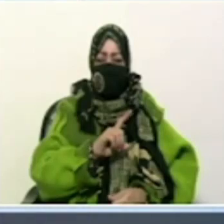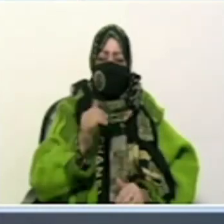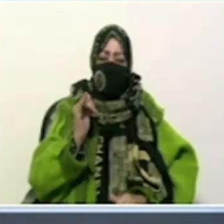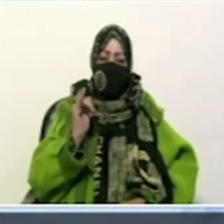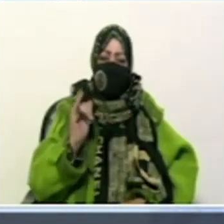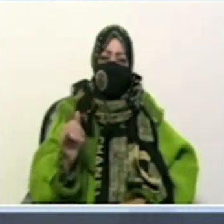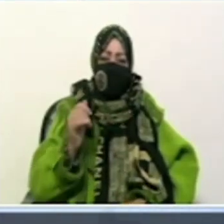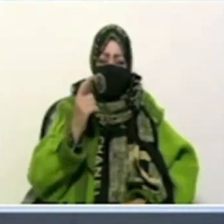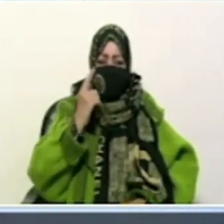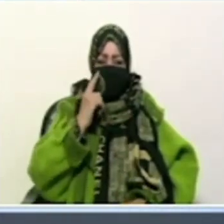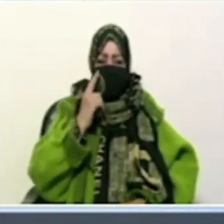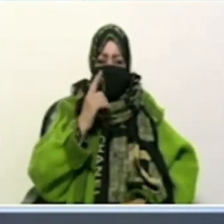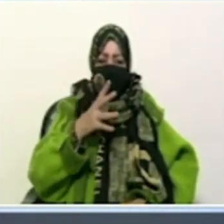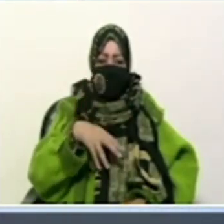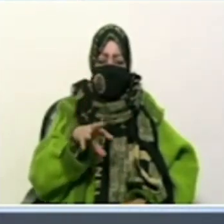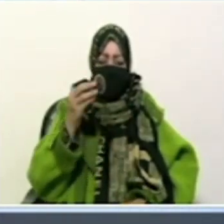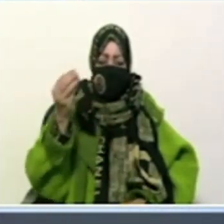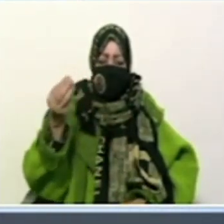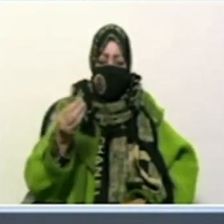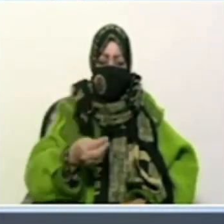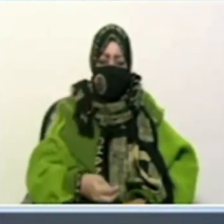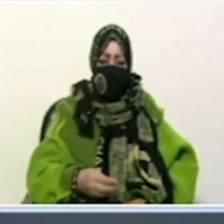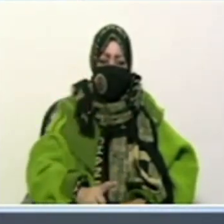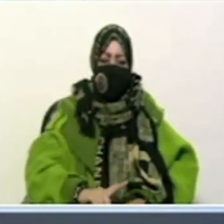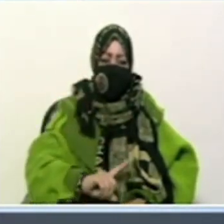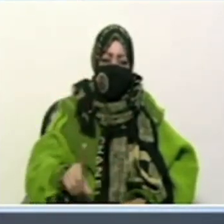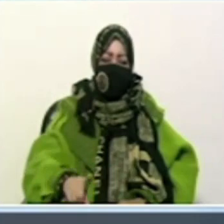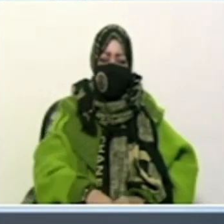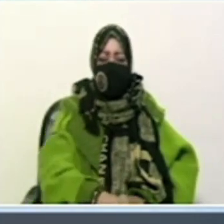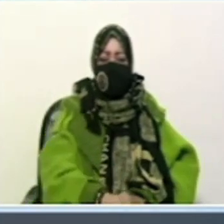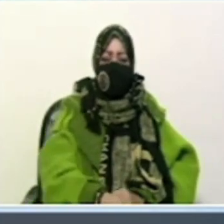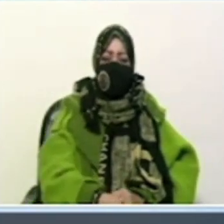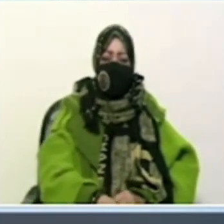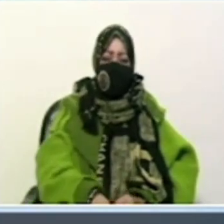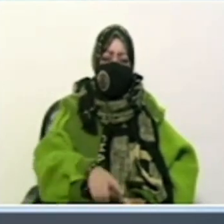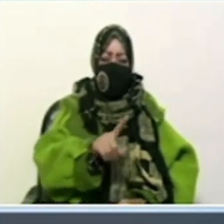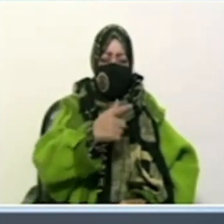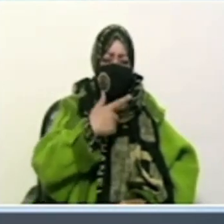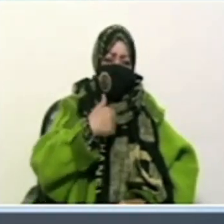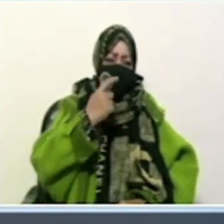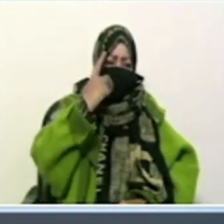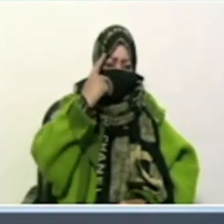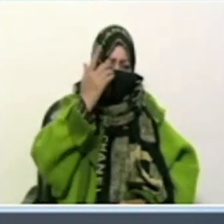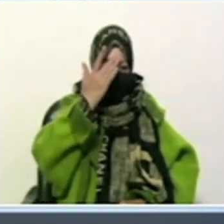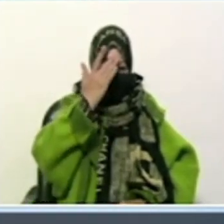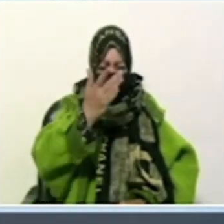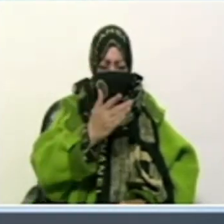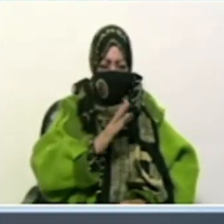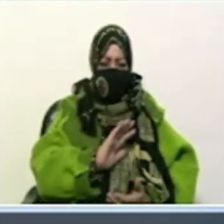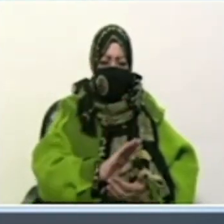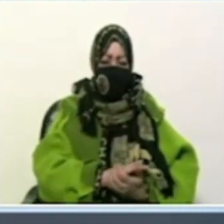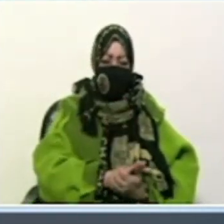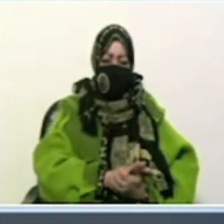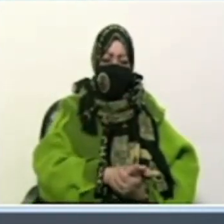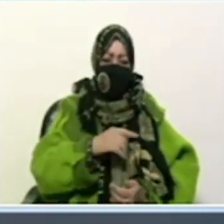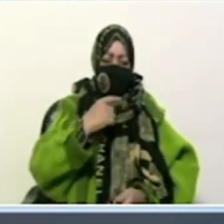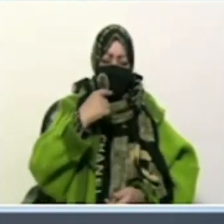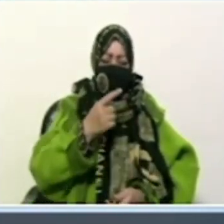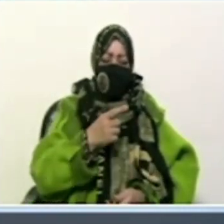تقفي وتجعل هذا المال يعني صدقة ووقفا أو صدقة جارية عليك فلا بأس،